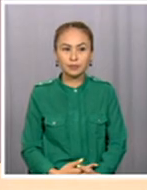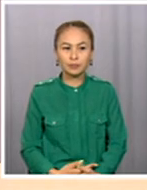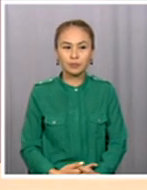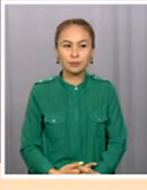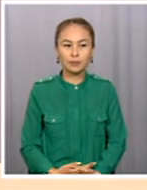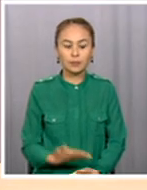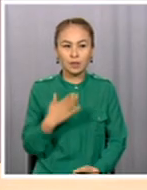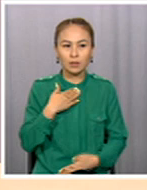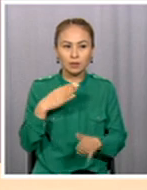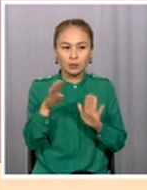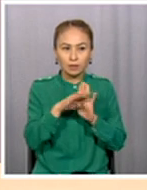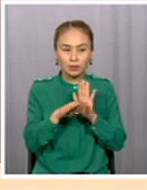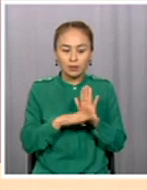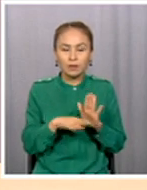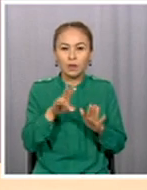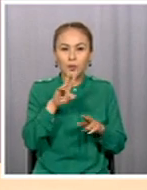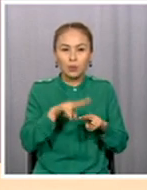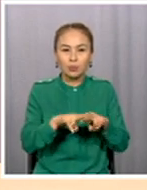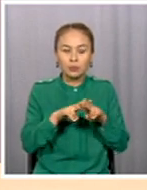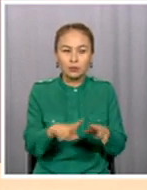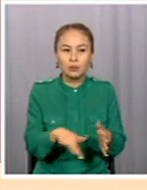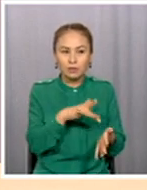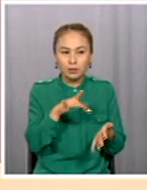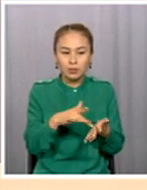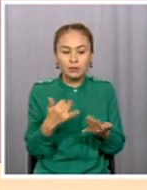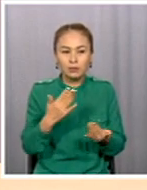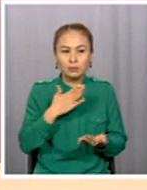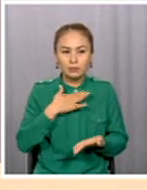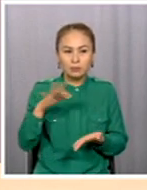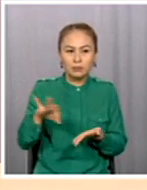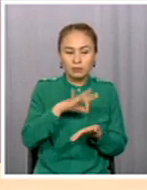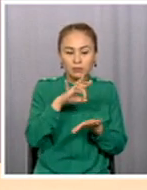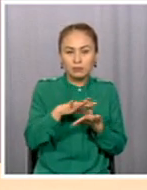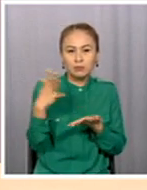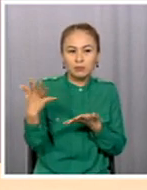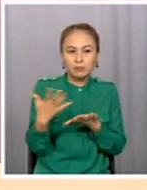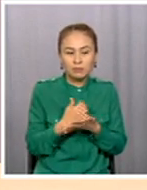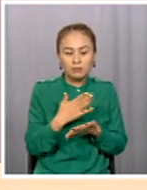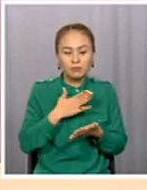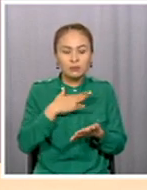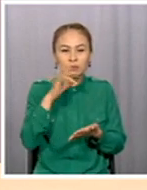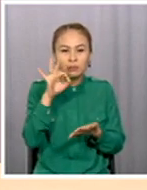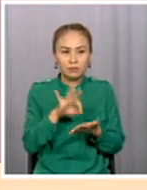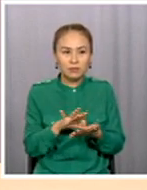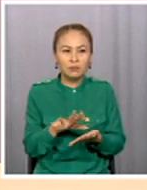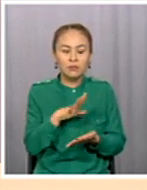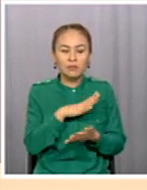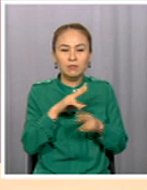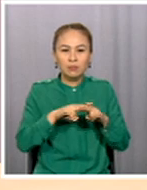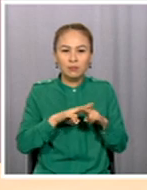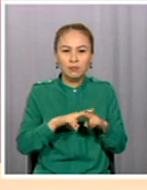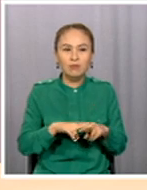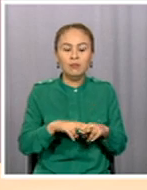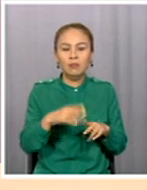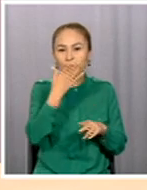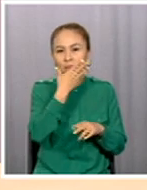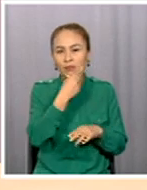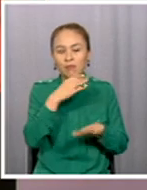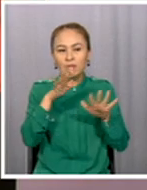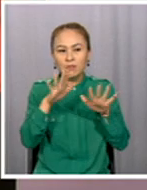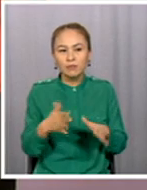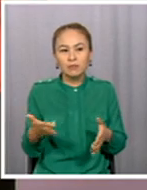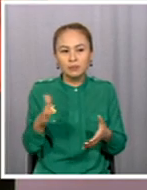Біздің бағытымыз Нұр-Сұлтан қаласы. Енді мақсатымызды анықтайық. Мақсатымыз Нұр-Сұлтан қаласының көрікті жерлерімен